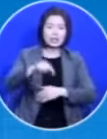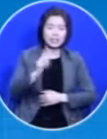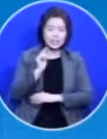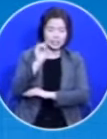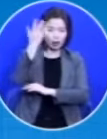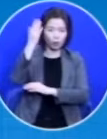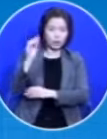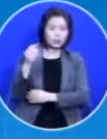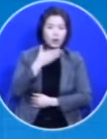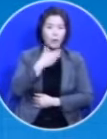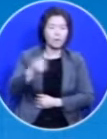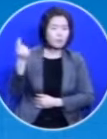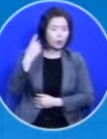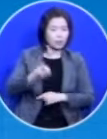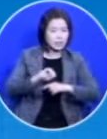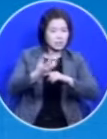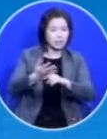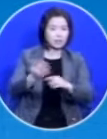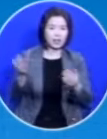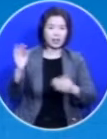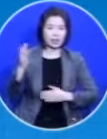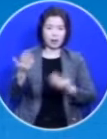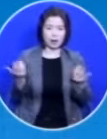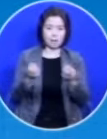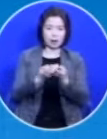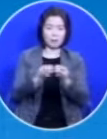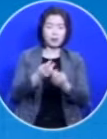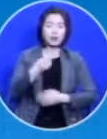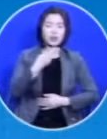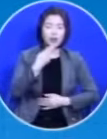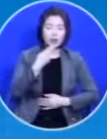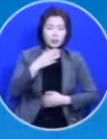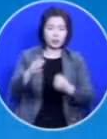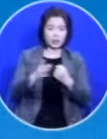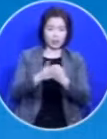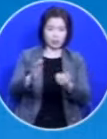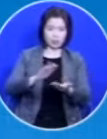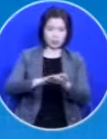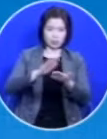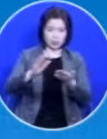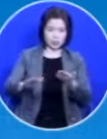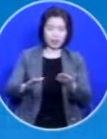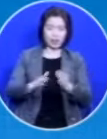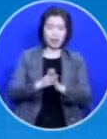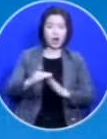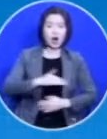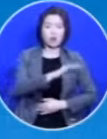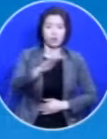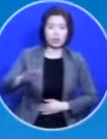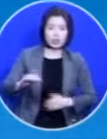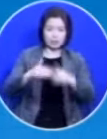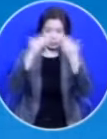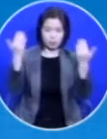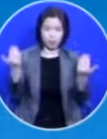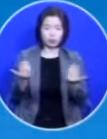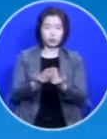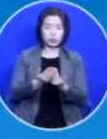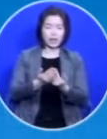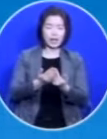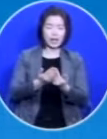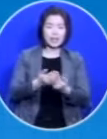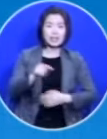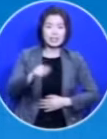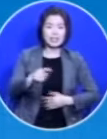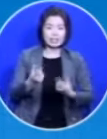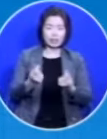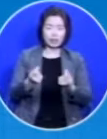전달될 방법이 없기 때문입니다 아 우리 모두가 다 아 이렇게